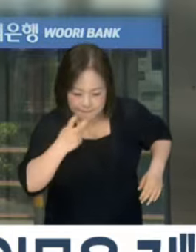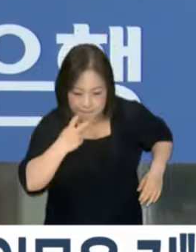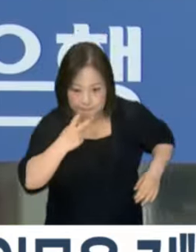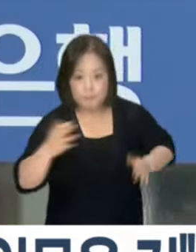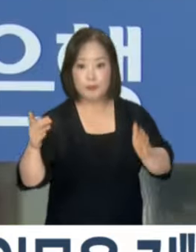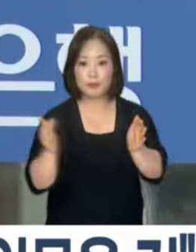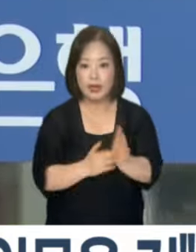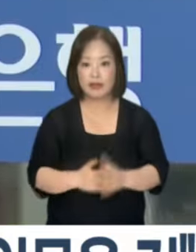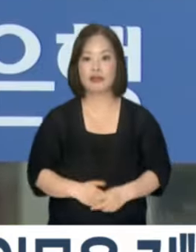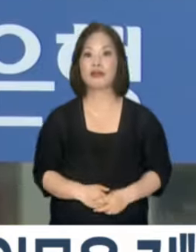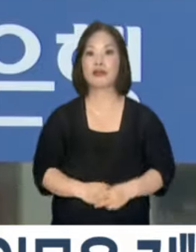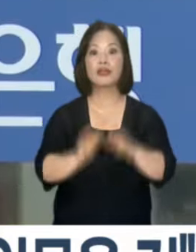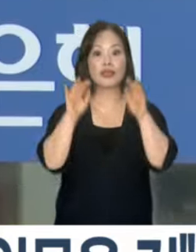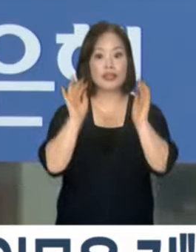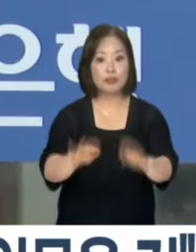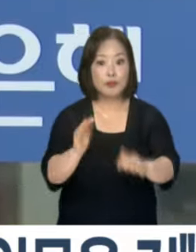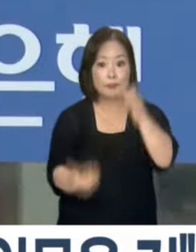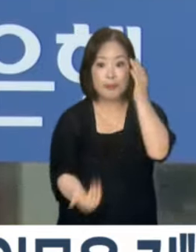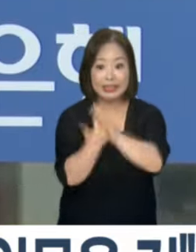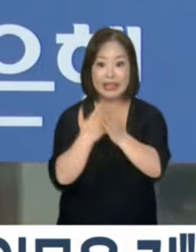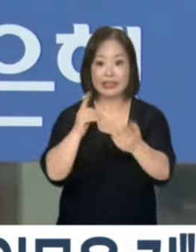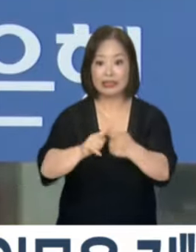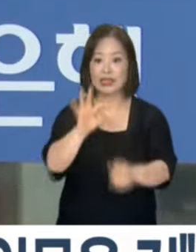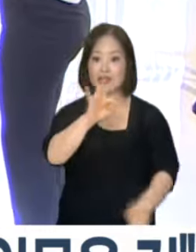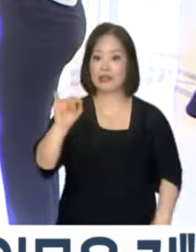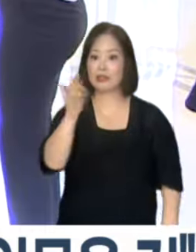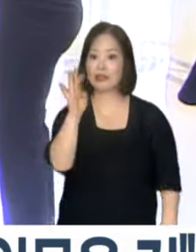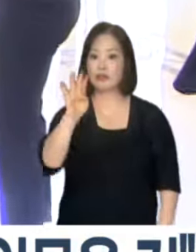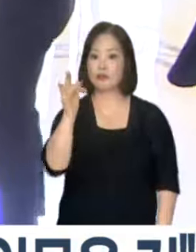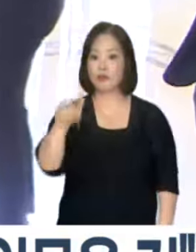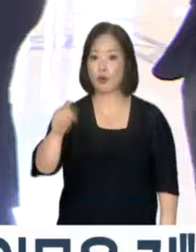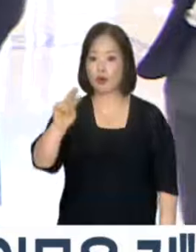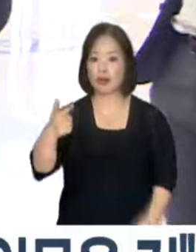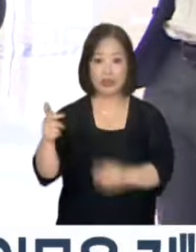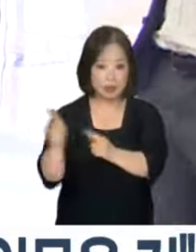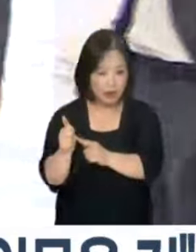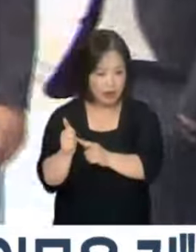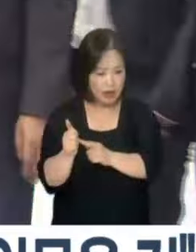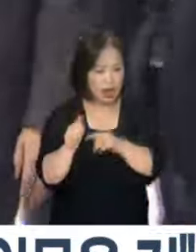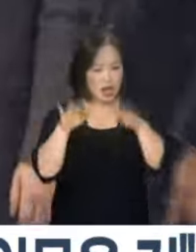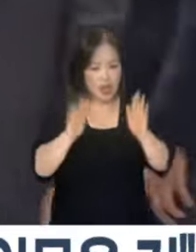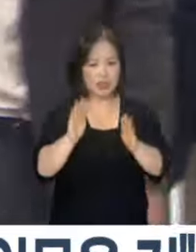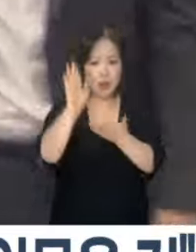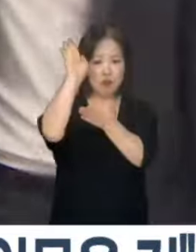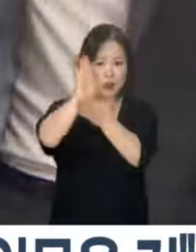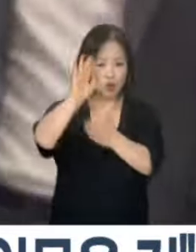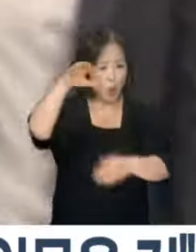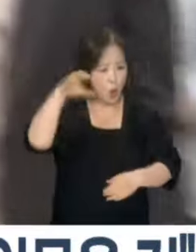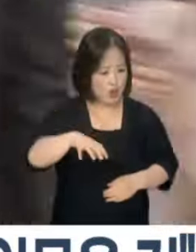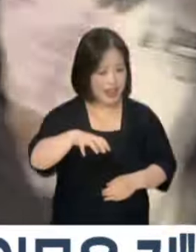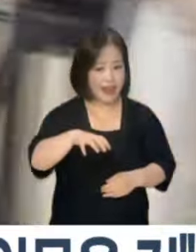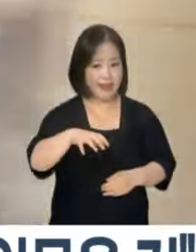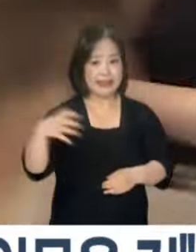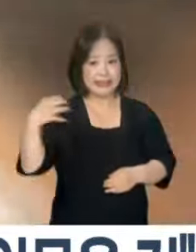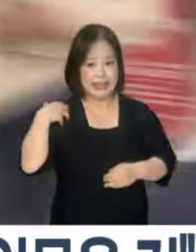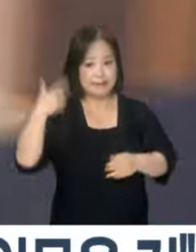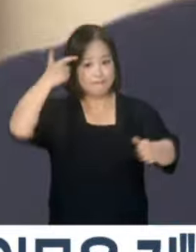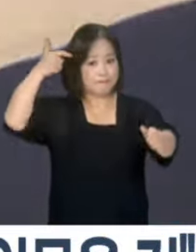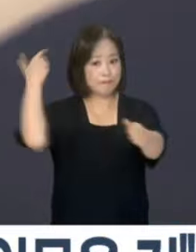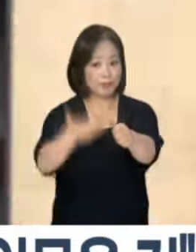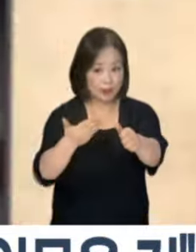금융감독원. 이번 사고에 대해 이복현 금융감독원장은 필요하면 본점 차원의 책임을 묻겠다고